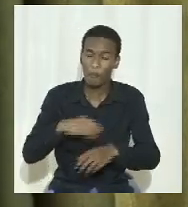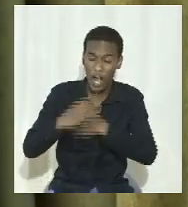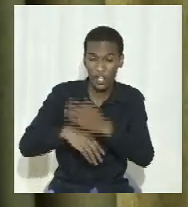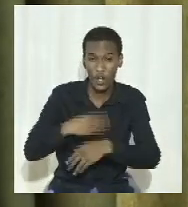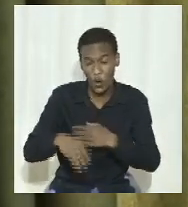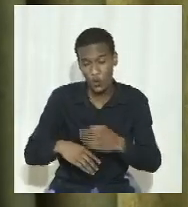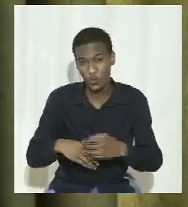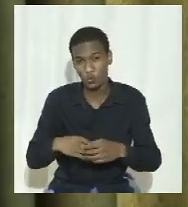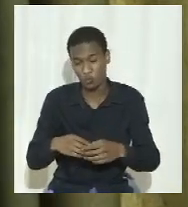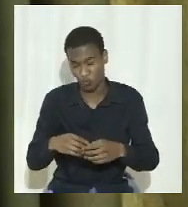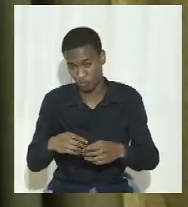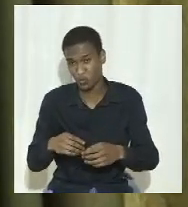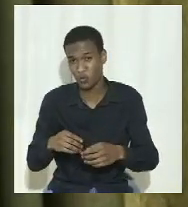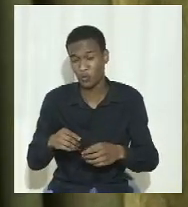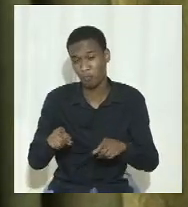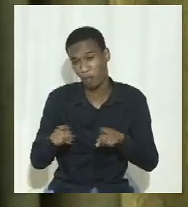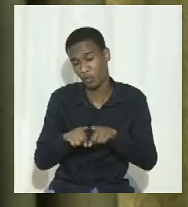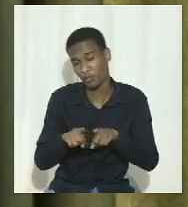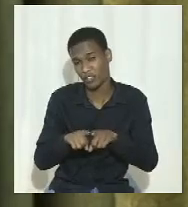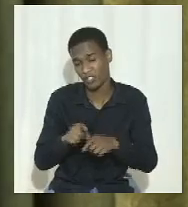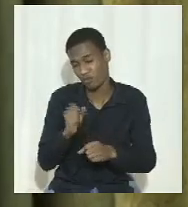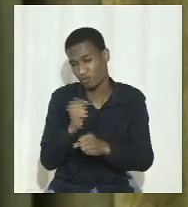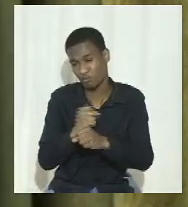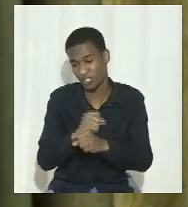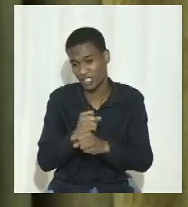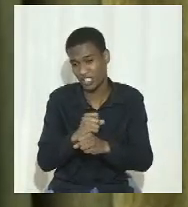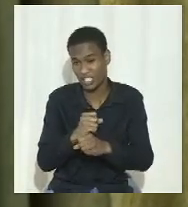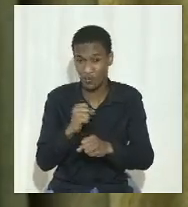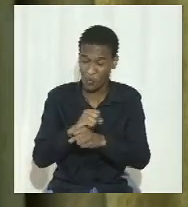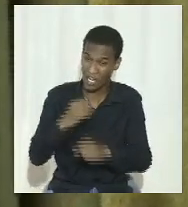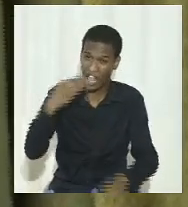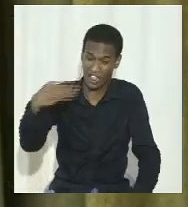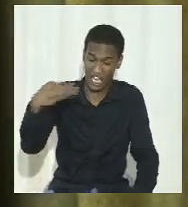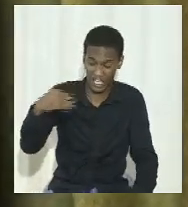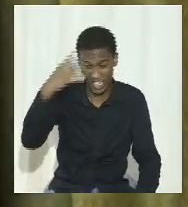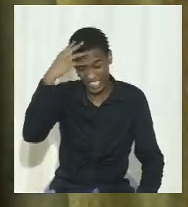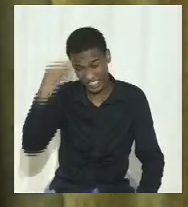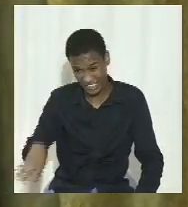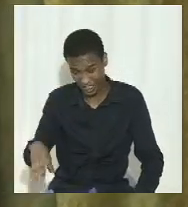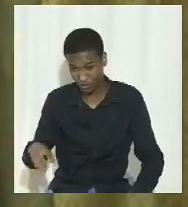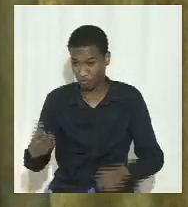manao mety hoe tsy tena osoka fa complaisance amin'ny